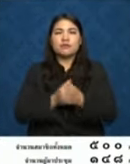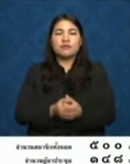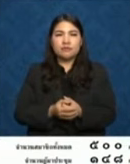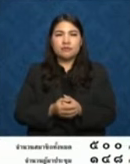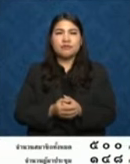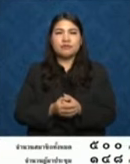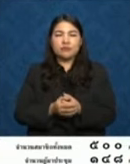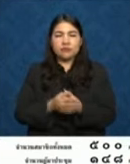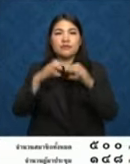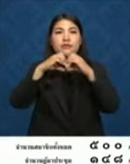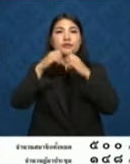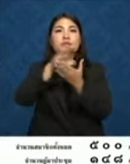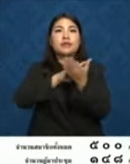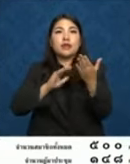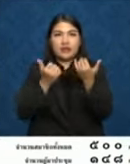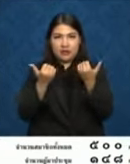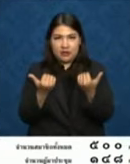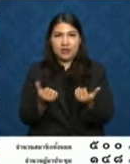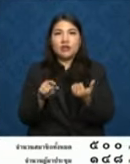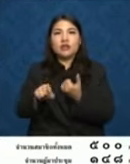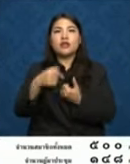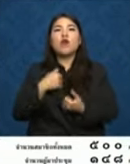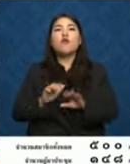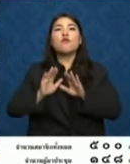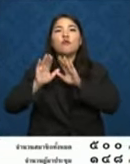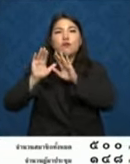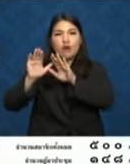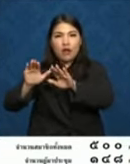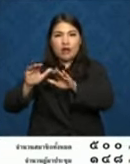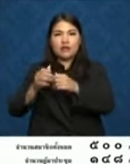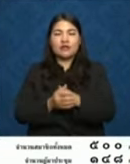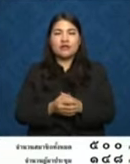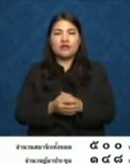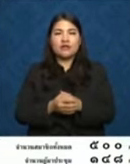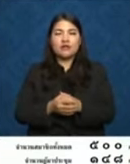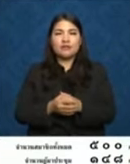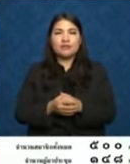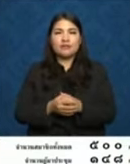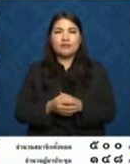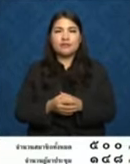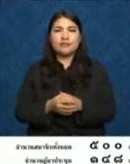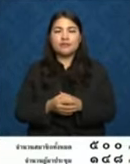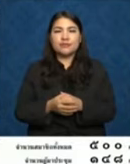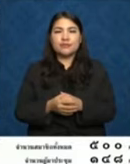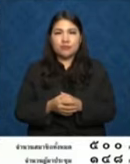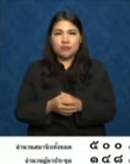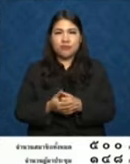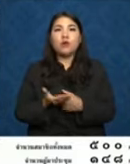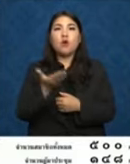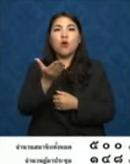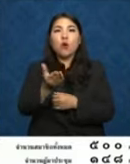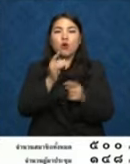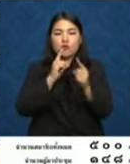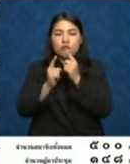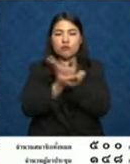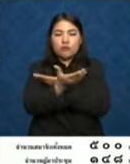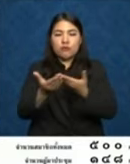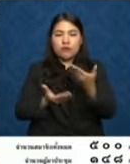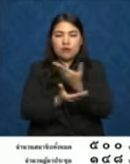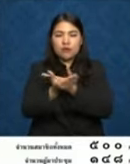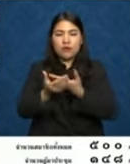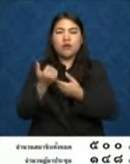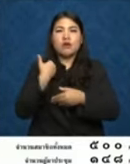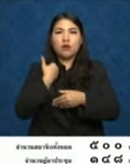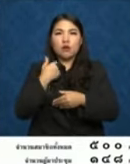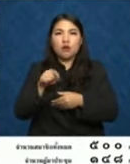ในพื้นที่หารือท่านประธานผ่านไปยังหน่วยงานที่เกี่ยวข้องดังนี้ครับขอหารือท่านประธานผ่านไปยังกรมโยธาธิ